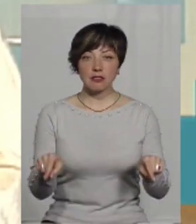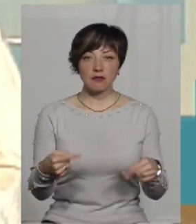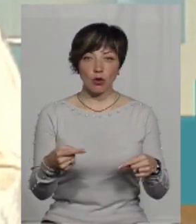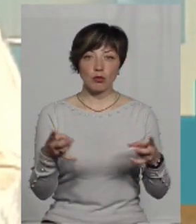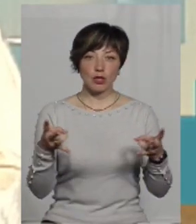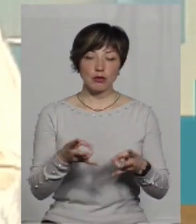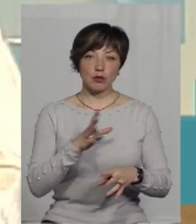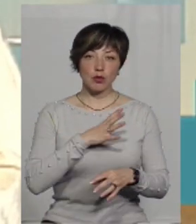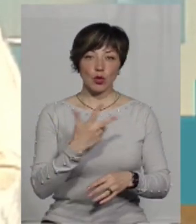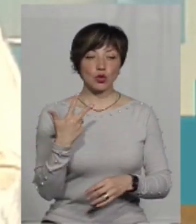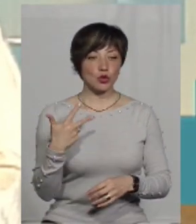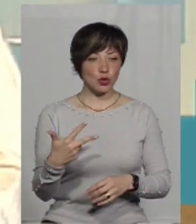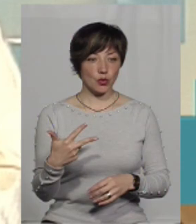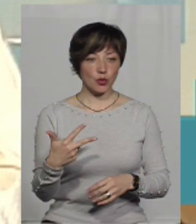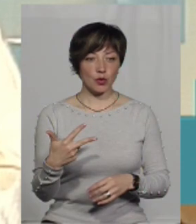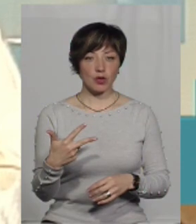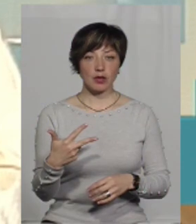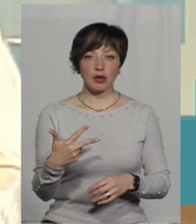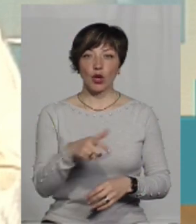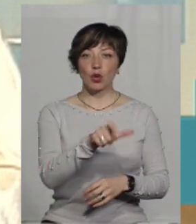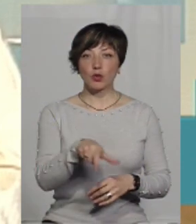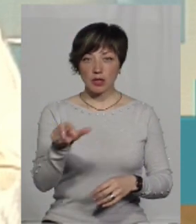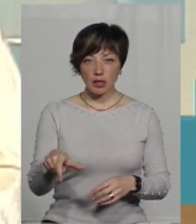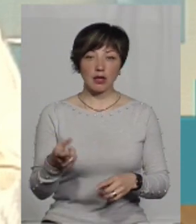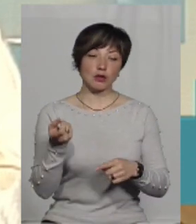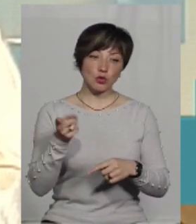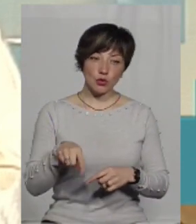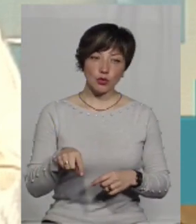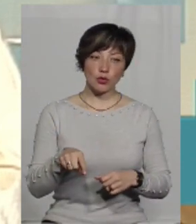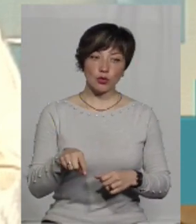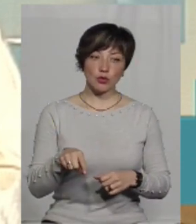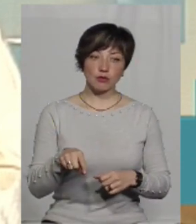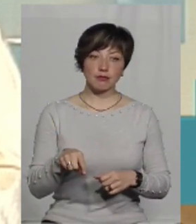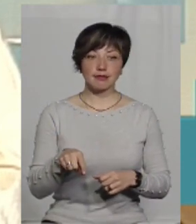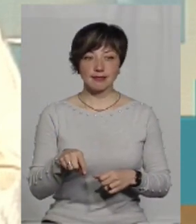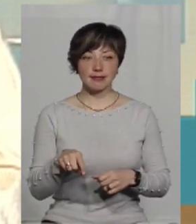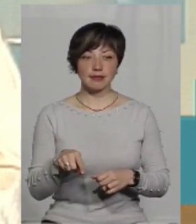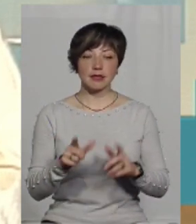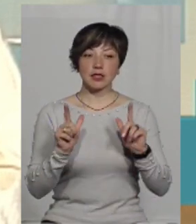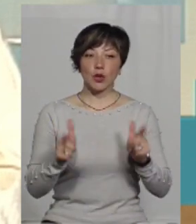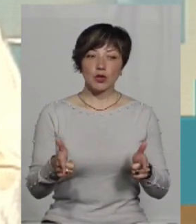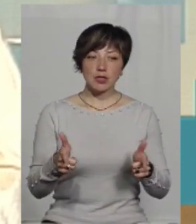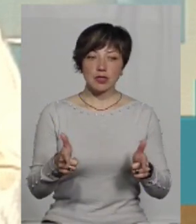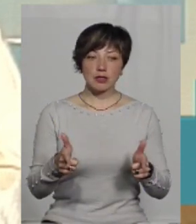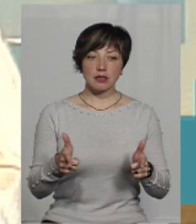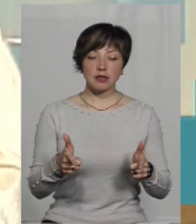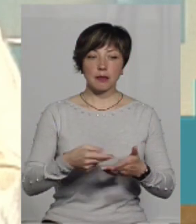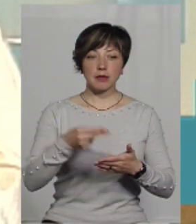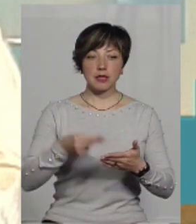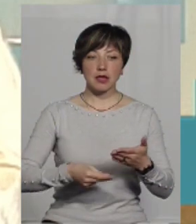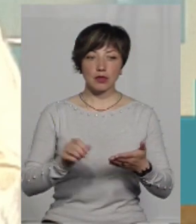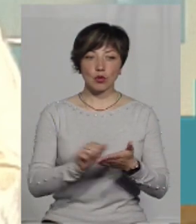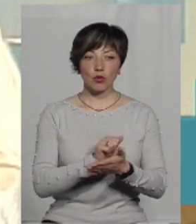створення її потрібно було мінімум троє людей, то так зголосилися